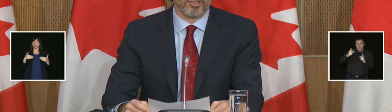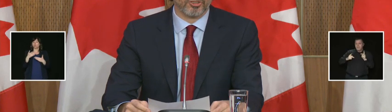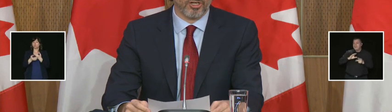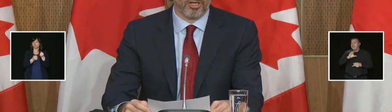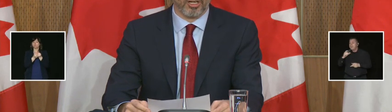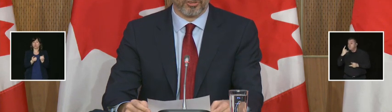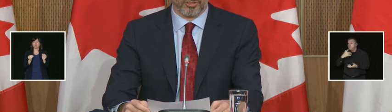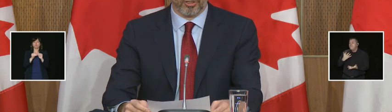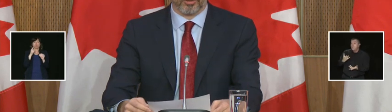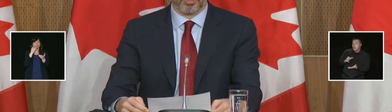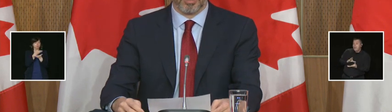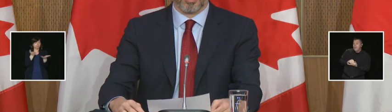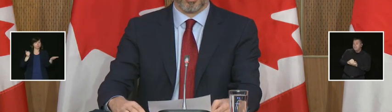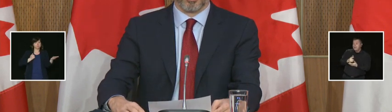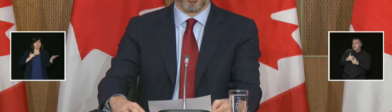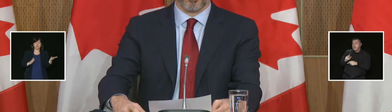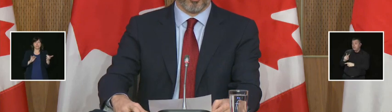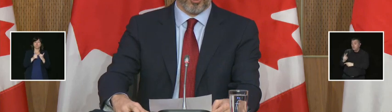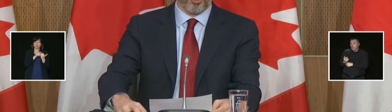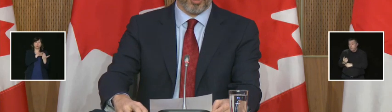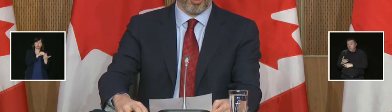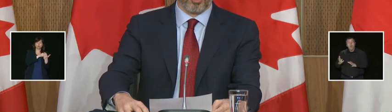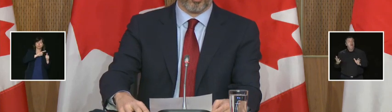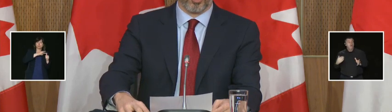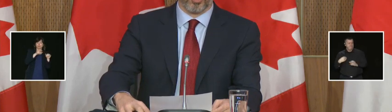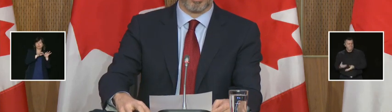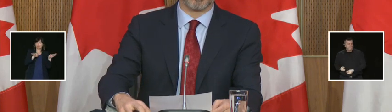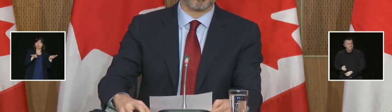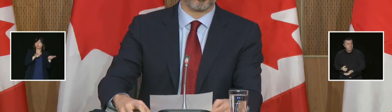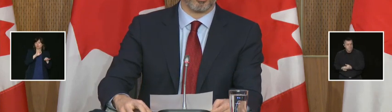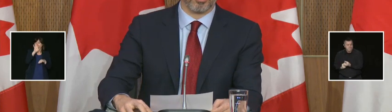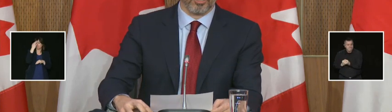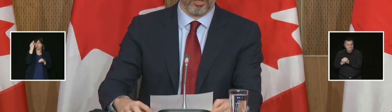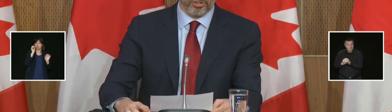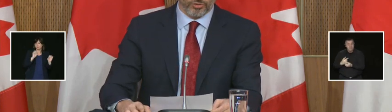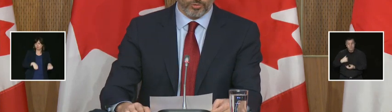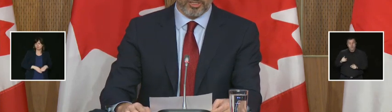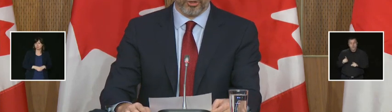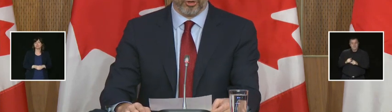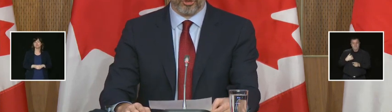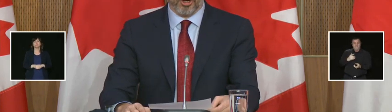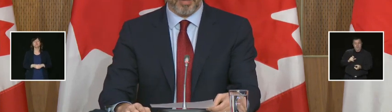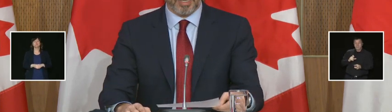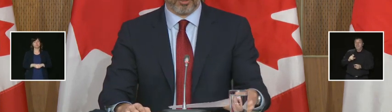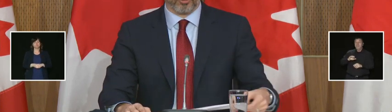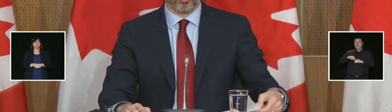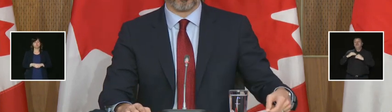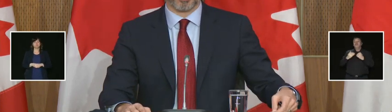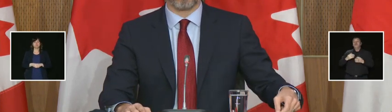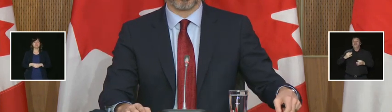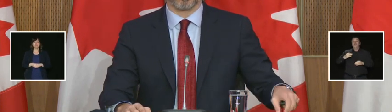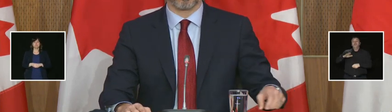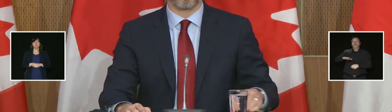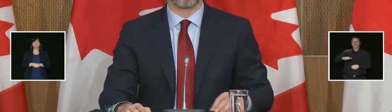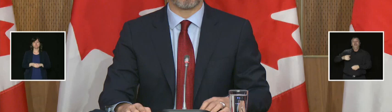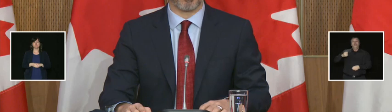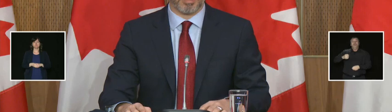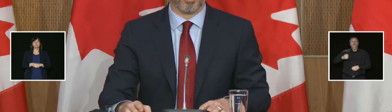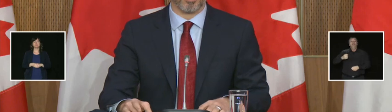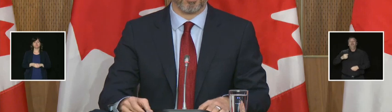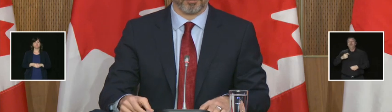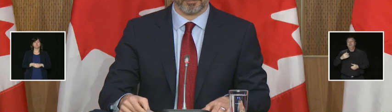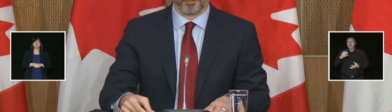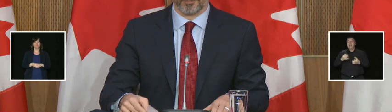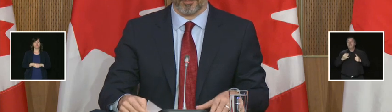de la langue seconde de plus nous voulons exigé que tous les juges nommés à la cour suprême soient